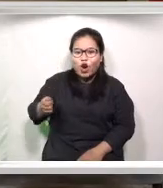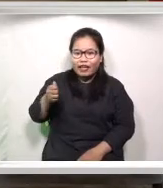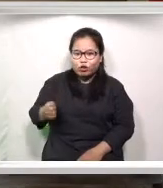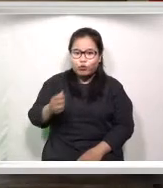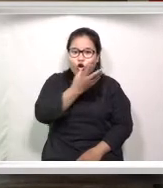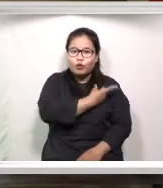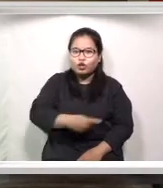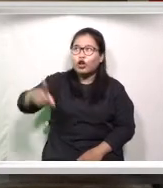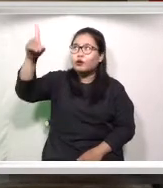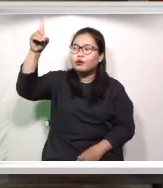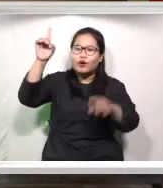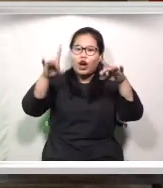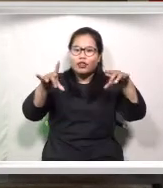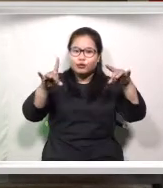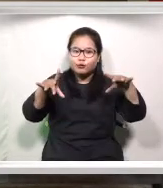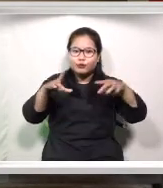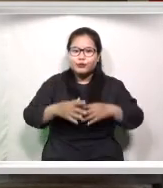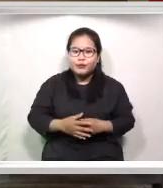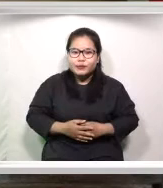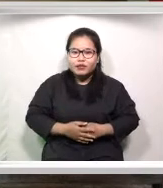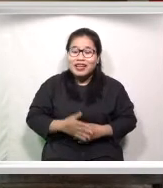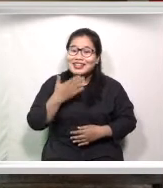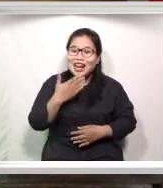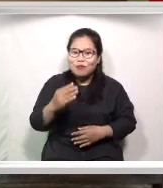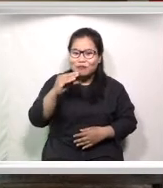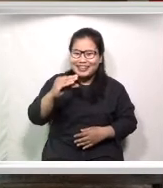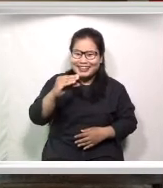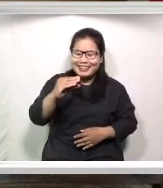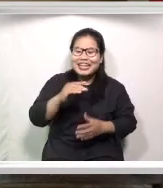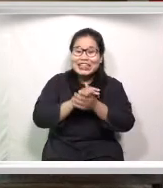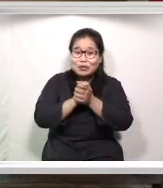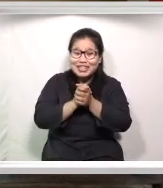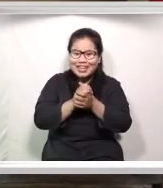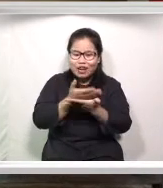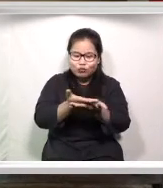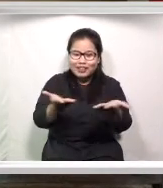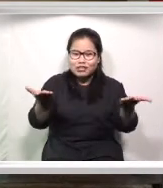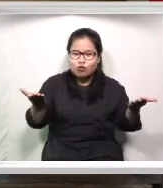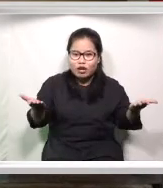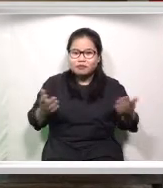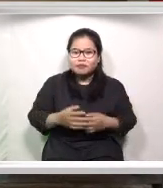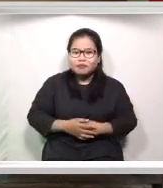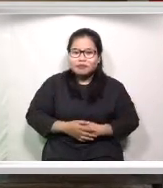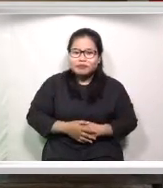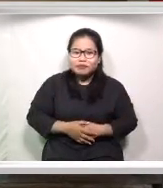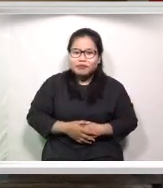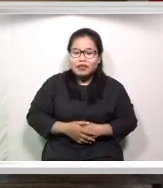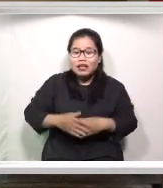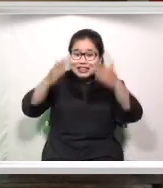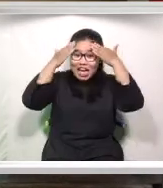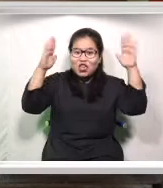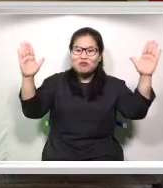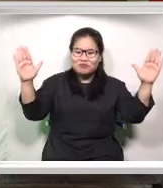Assalamualaikum warahmatullahi wabarakatuh. Selamat pagi dan salam sejahtera bagi kita sekalian.